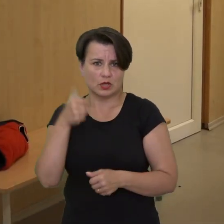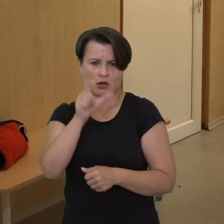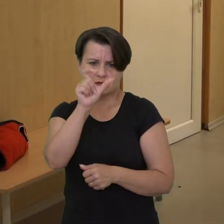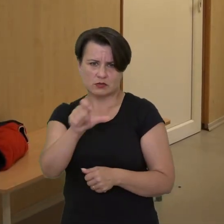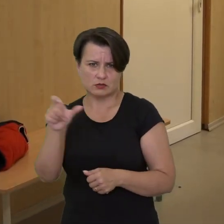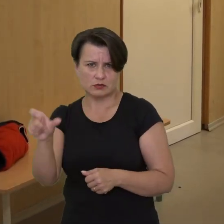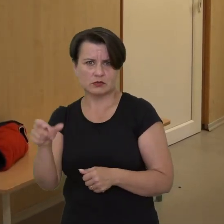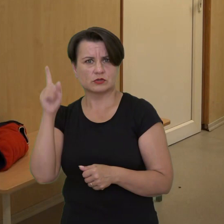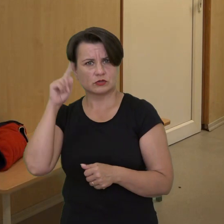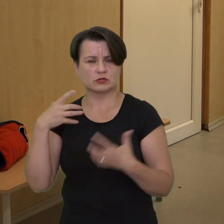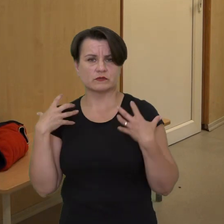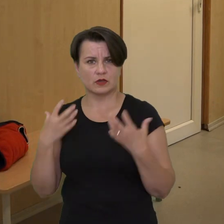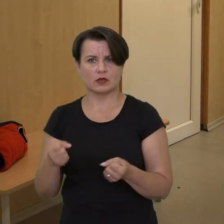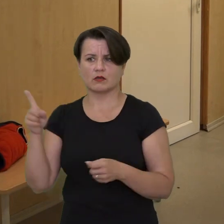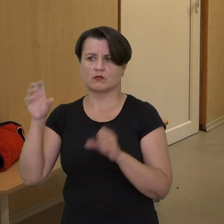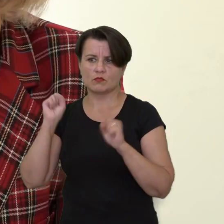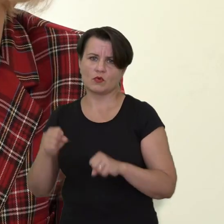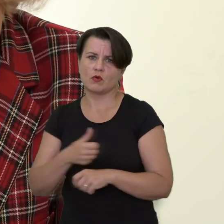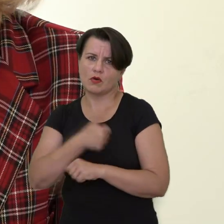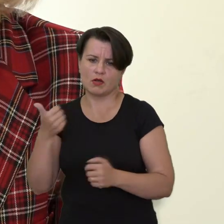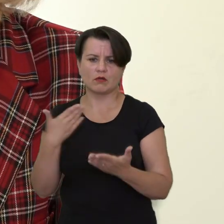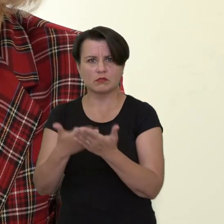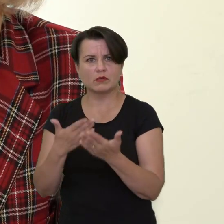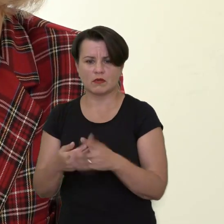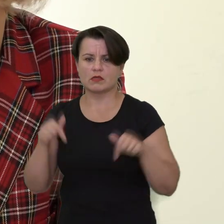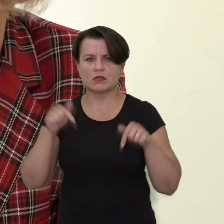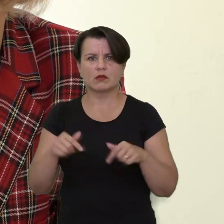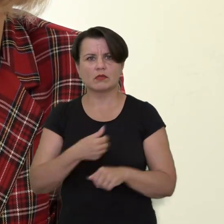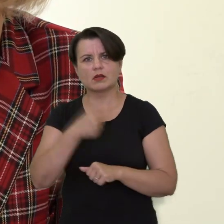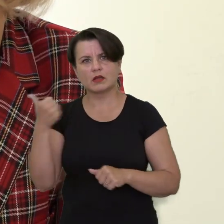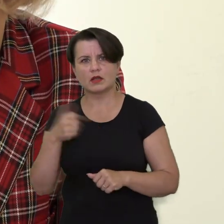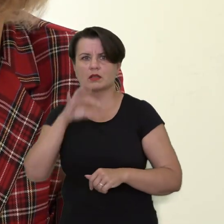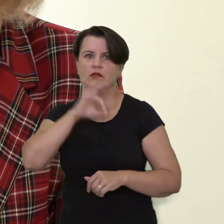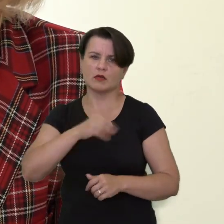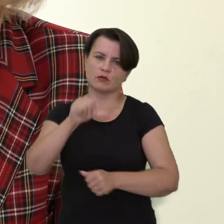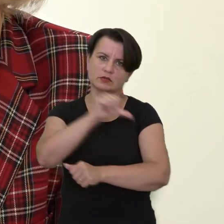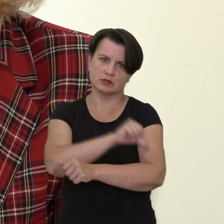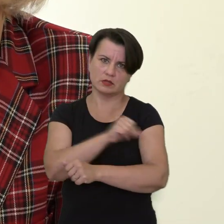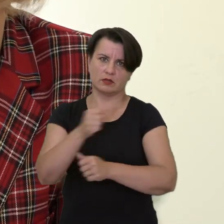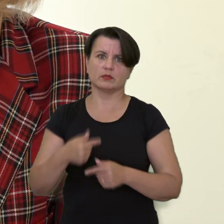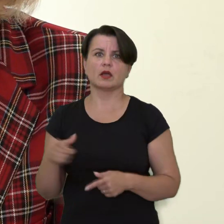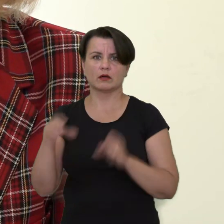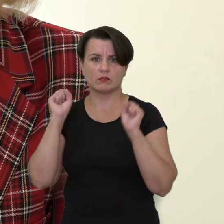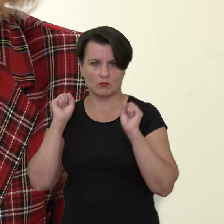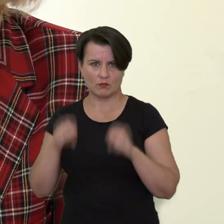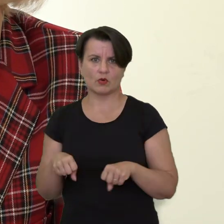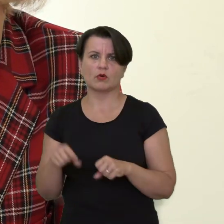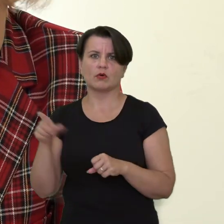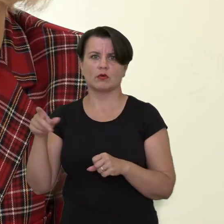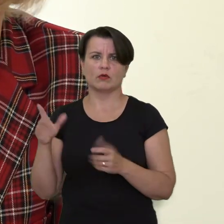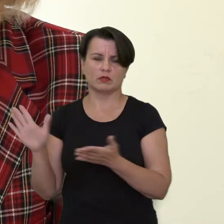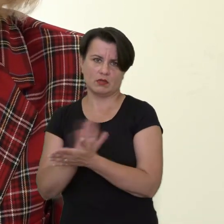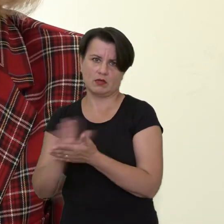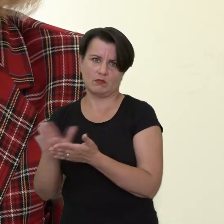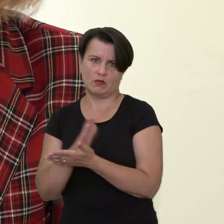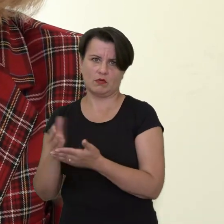geriausiai žino, jis geriausiai žino jūsų sveikatos būklę ir jis geriausiai jums galėtų patarti, nuo ko šiuo metu jums būtų naudingiausia pasiskiepyti ir